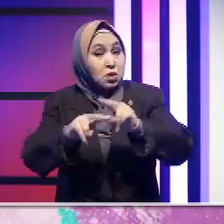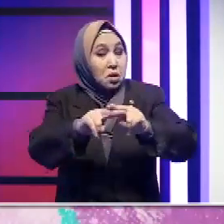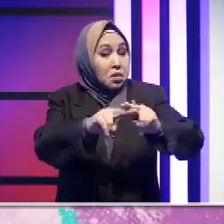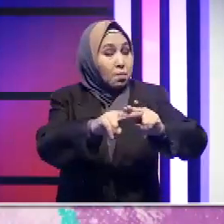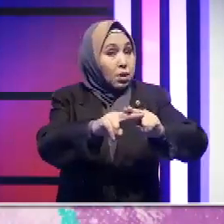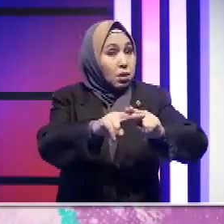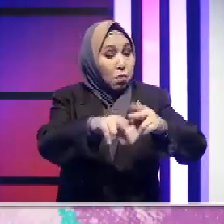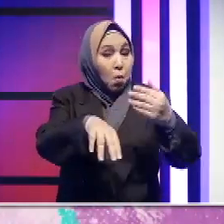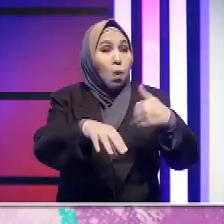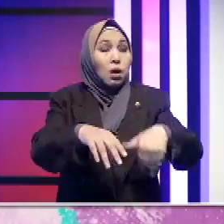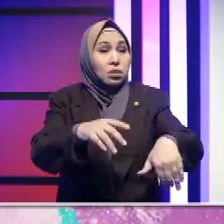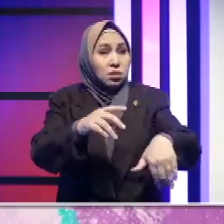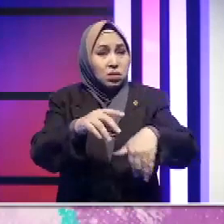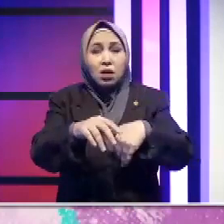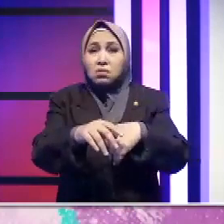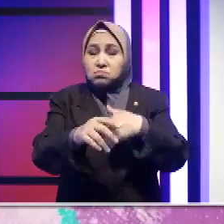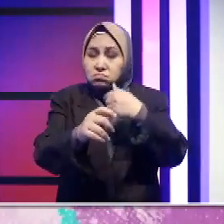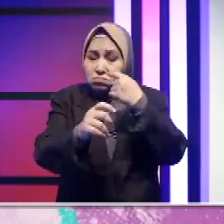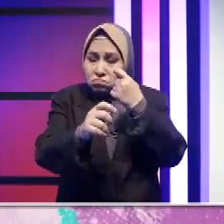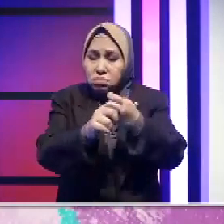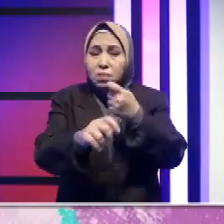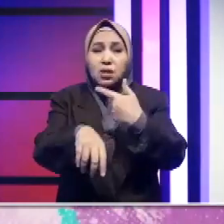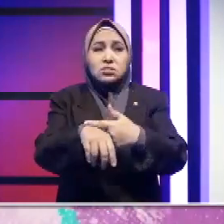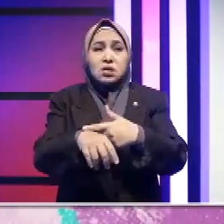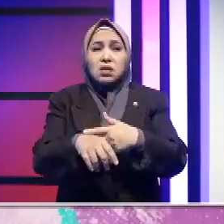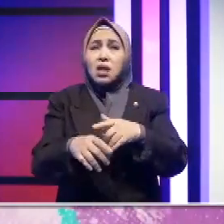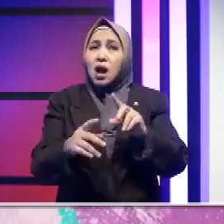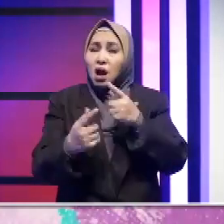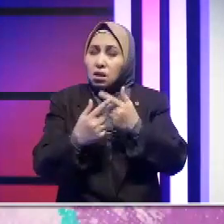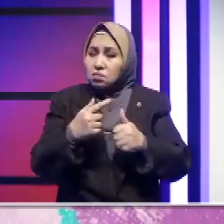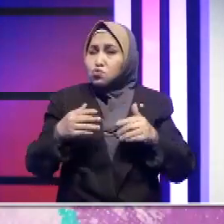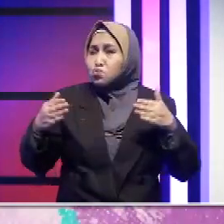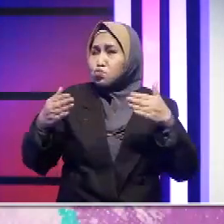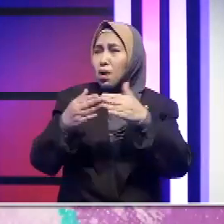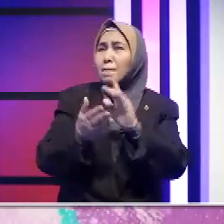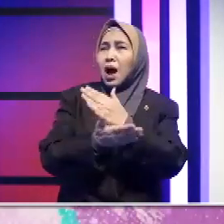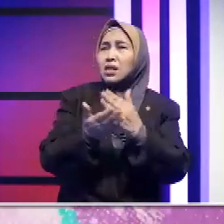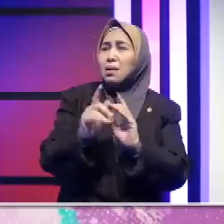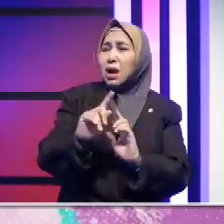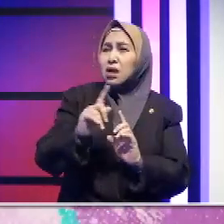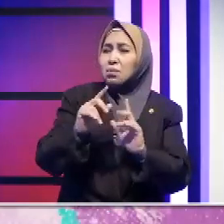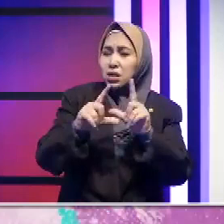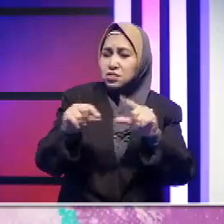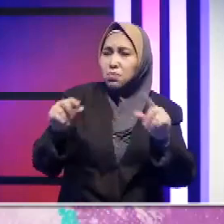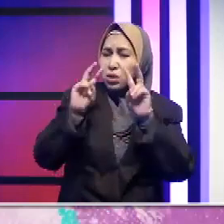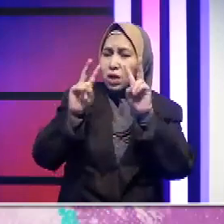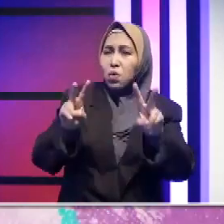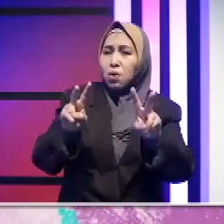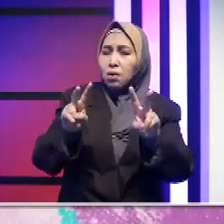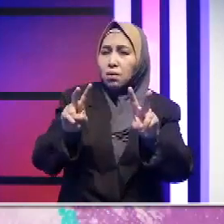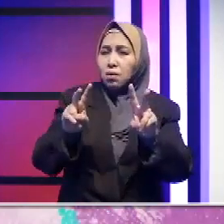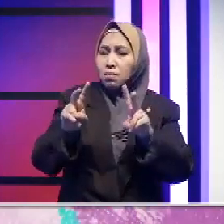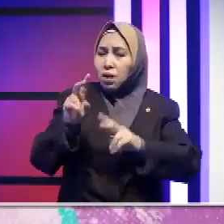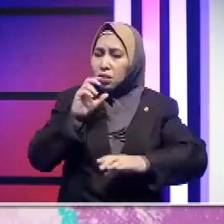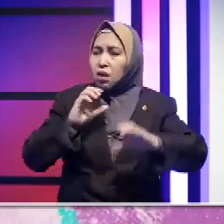Dekat sudut minus sebenarnya yang yang diperhatikan oleh Jack kaji dan orang-orang Jepang the berinteraksi